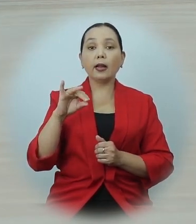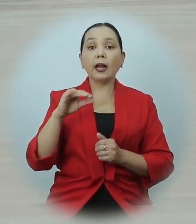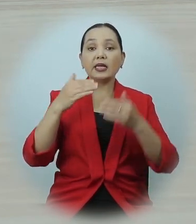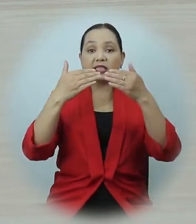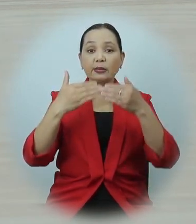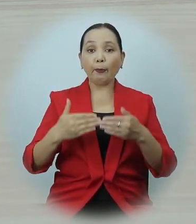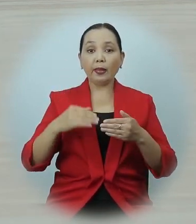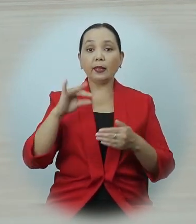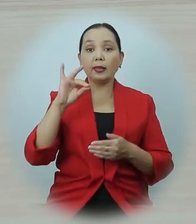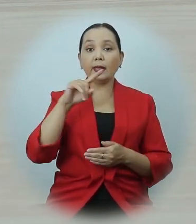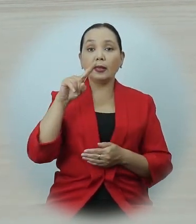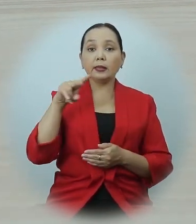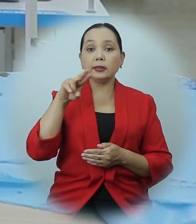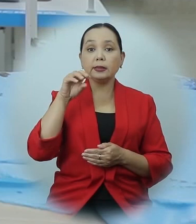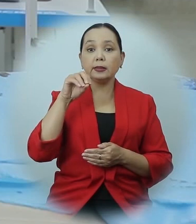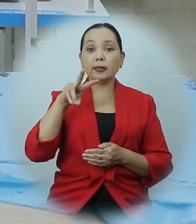спинки изделия.